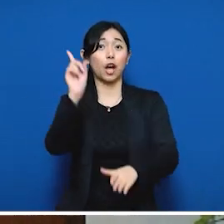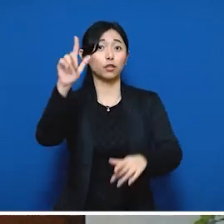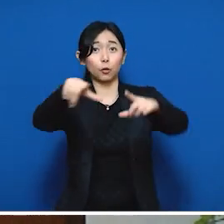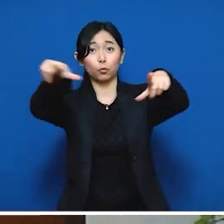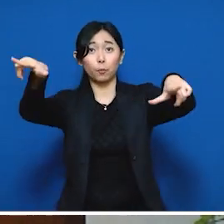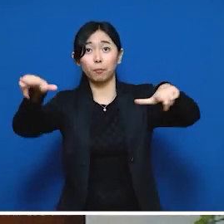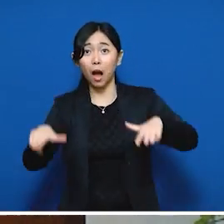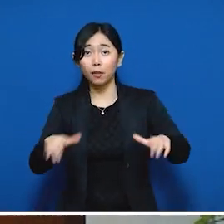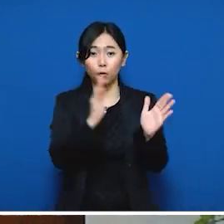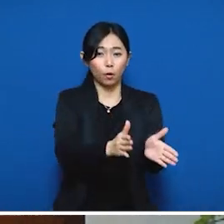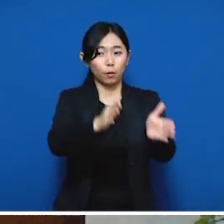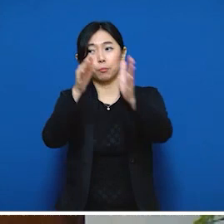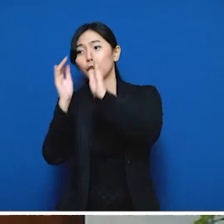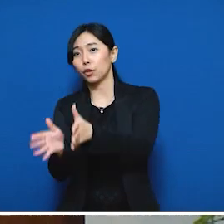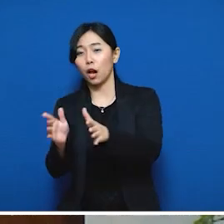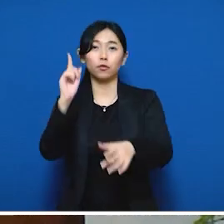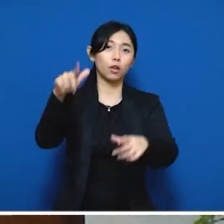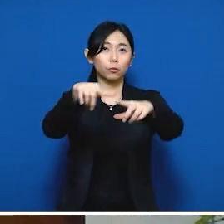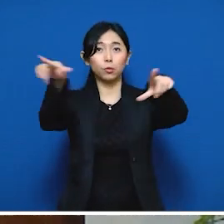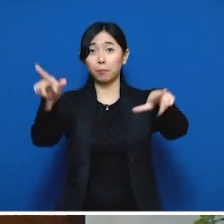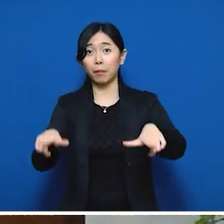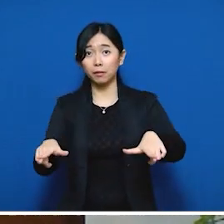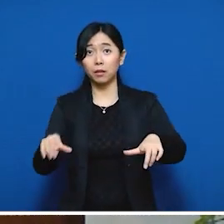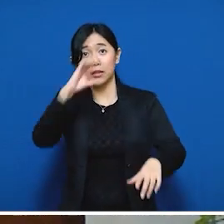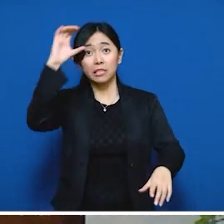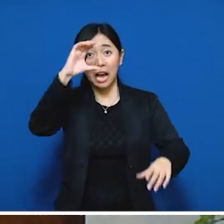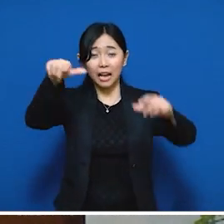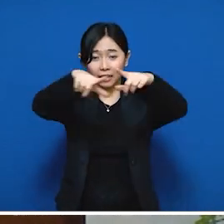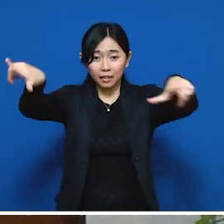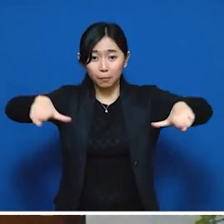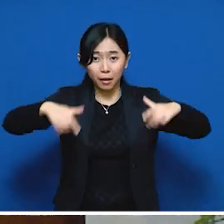tertentu harus menyingkir ke tempat yang lebih aman.